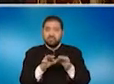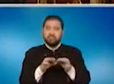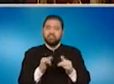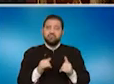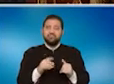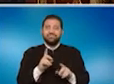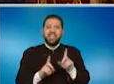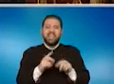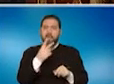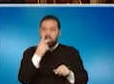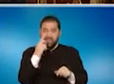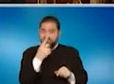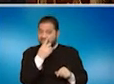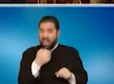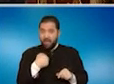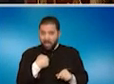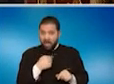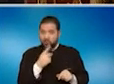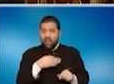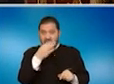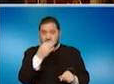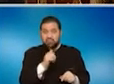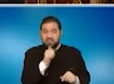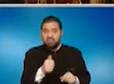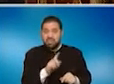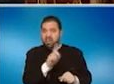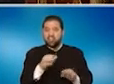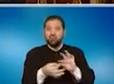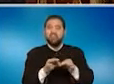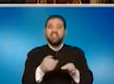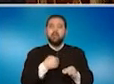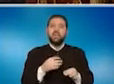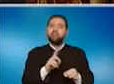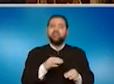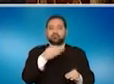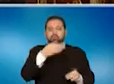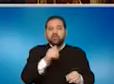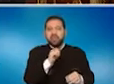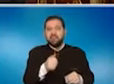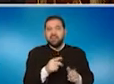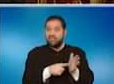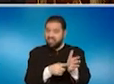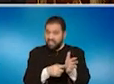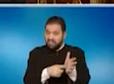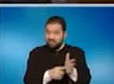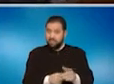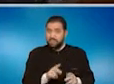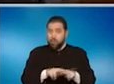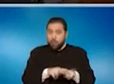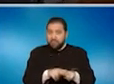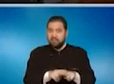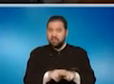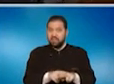Deci, așa se face umilința. Cum se face ridicarea din această umilință? Tot printr-un om. Dacă el a